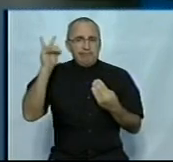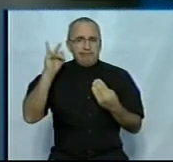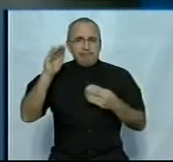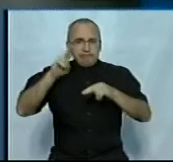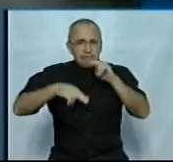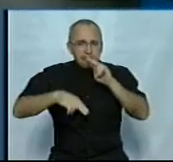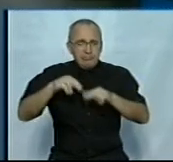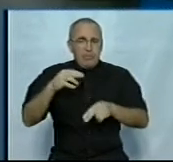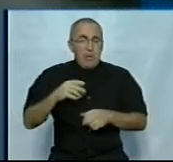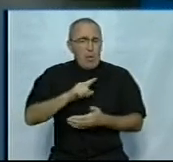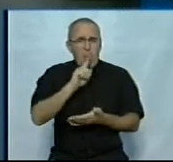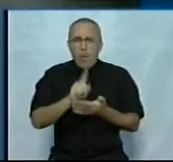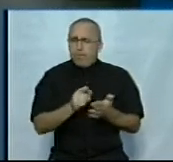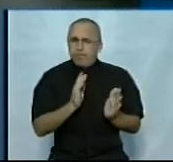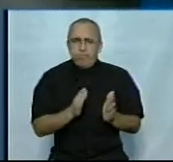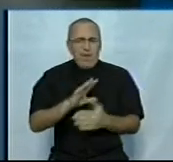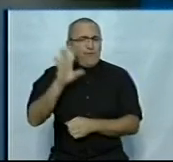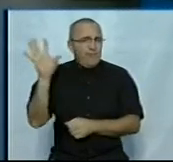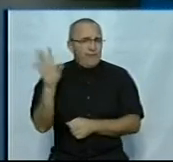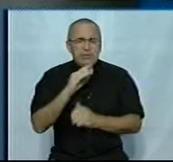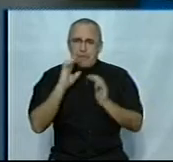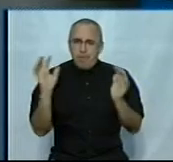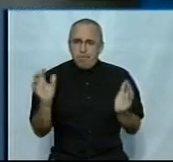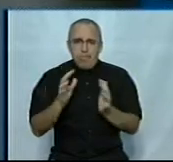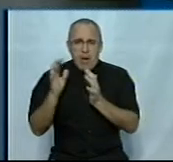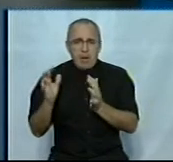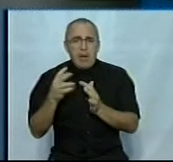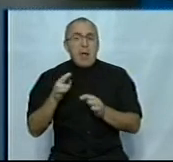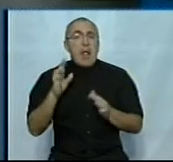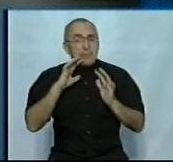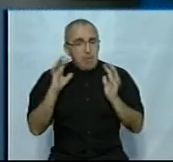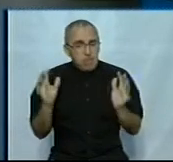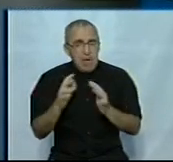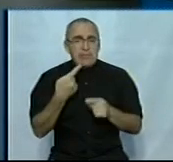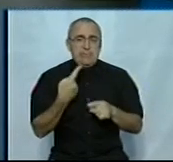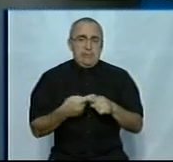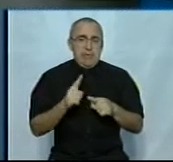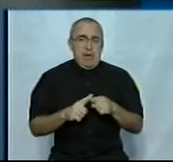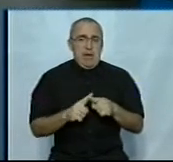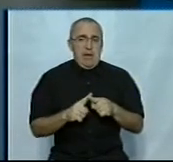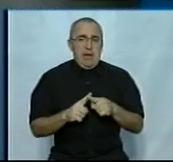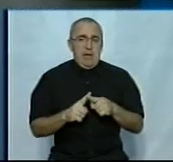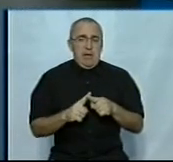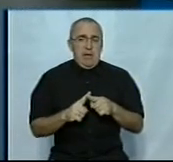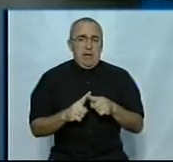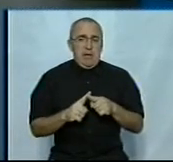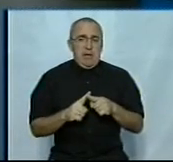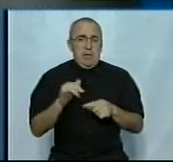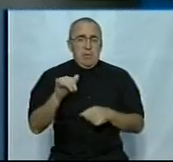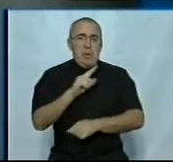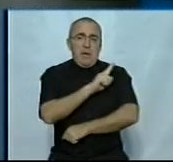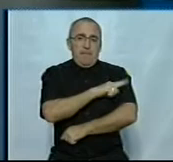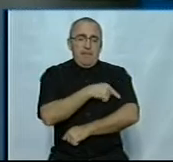і ми в обов'язковому порядку все це збережемо, так як і зберегли це в